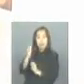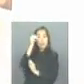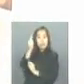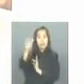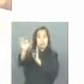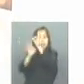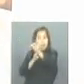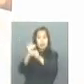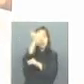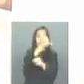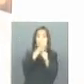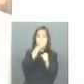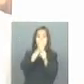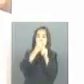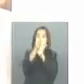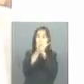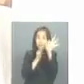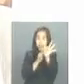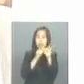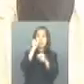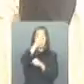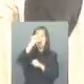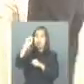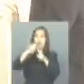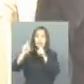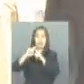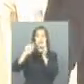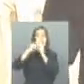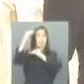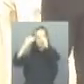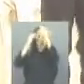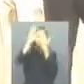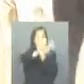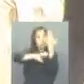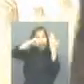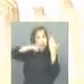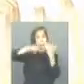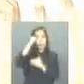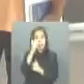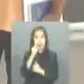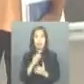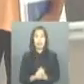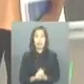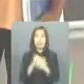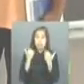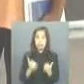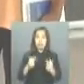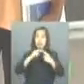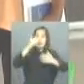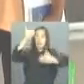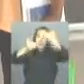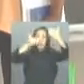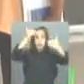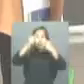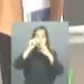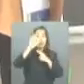พวกเราเนี่ยก็จะทำให้เขาเนี่ยสามารถพัฒนาประเทศ นอกจากนิทรรศการและกิจกรรมสื่อชุมชนแล้วนะ